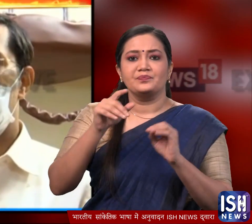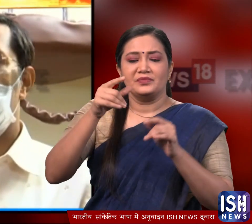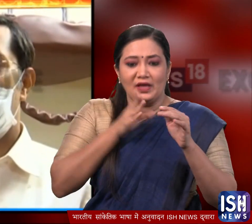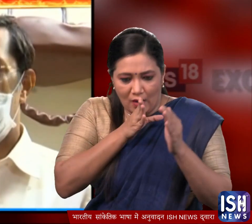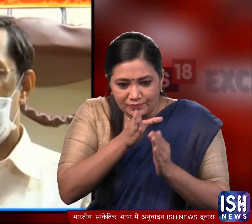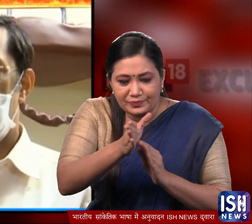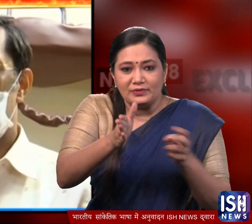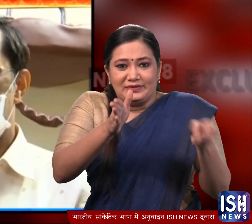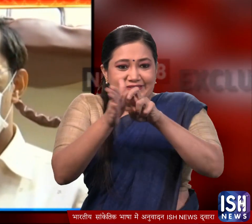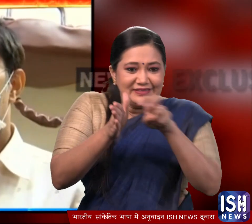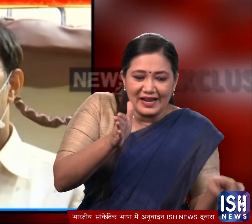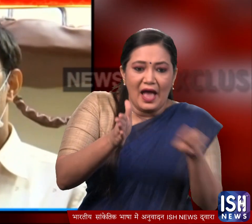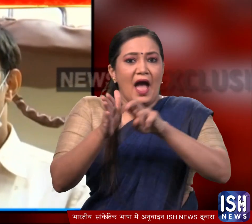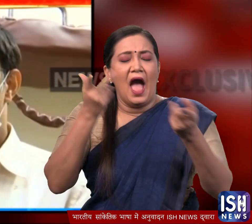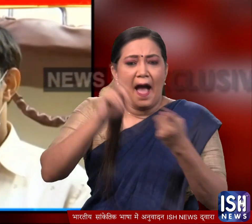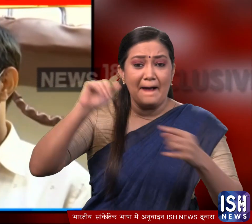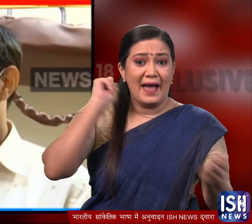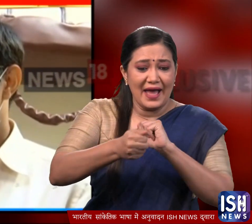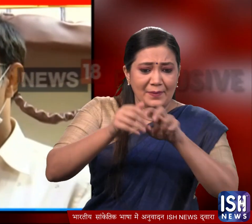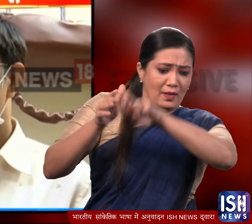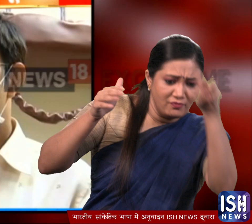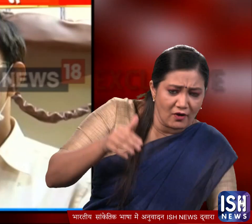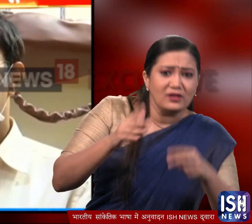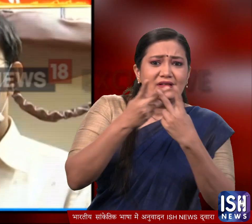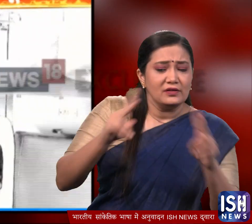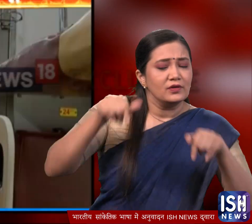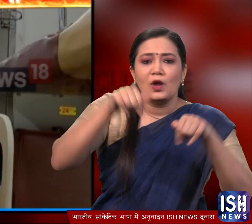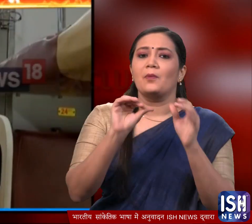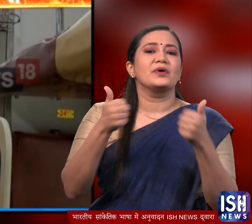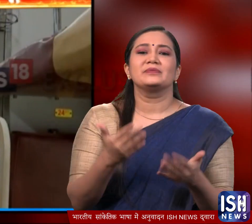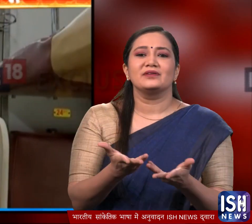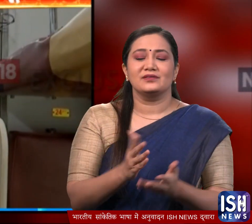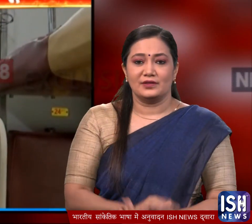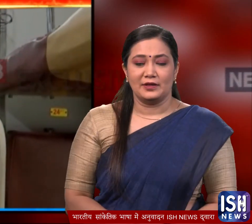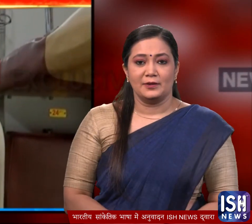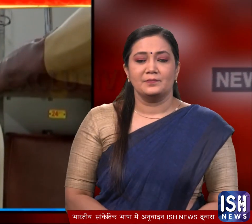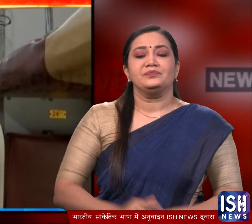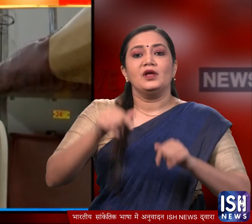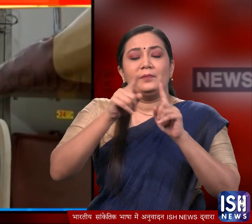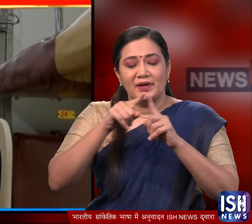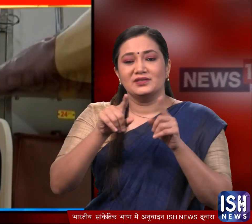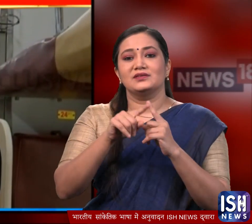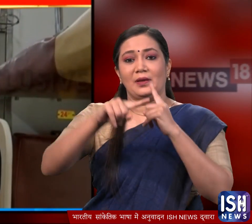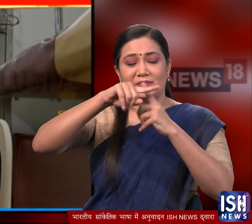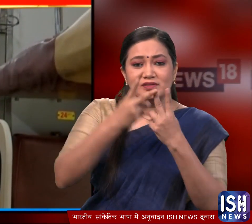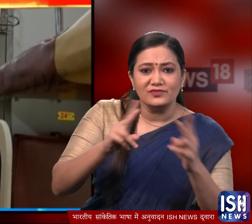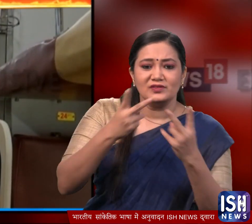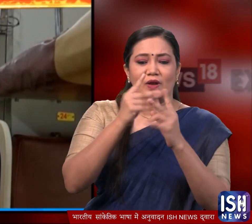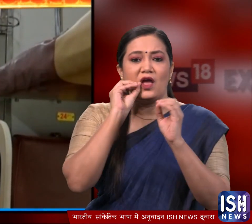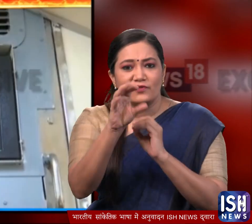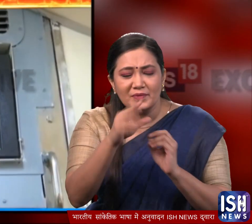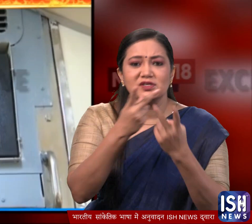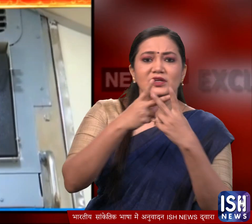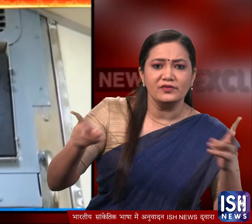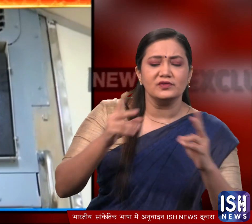उतरते समय जो कई बार दुर्घटनाएं हो जाया करती थी, उसकी कोई गुंजाइश नहीं रहेगी। इतना ही नहीं, सफर के दौरान यात्रा से जुड़ी दूसरी जानकारियां